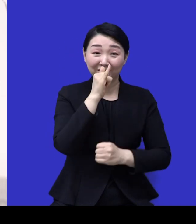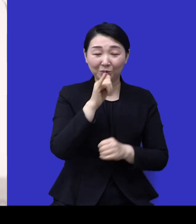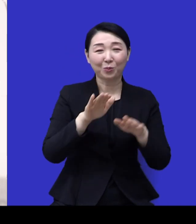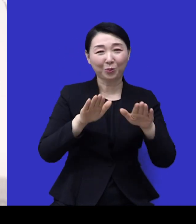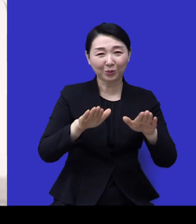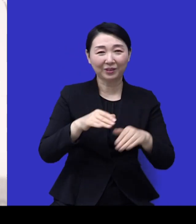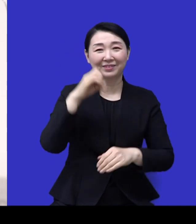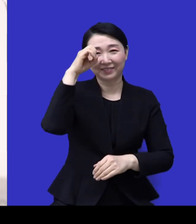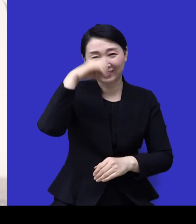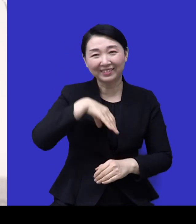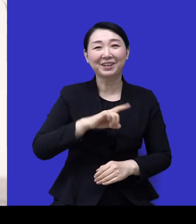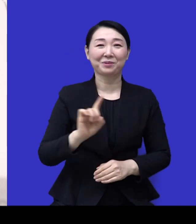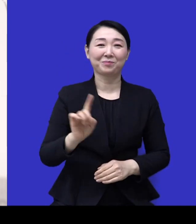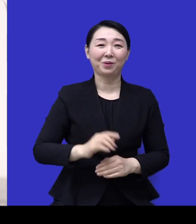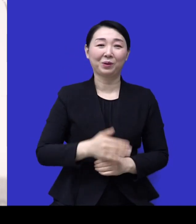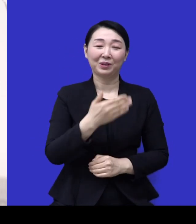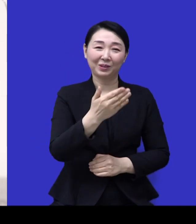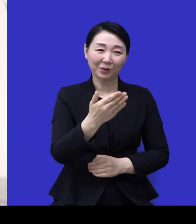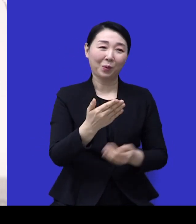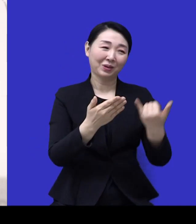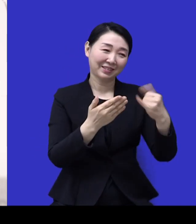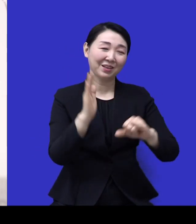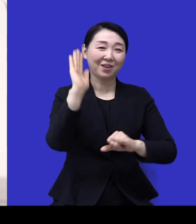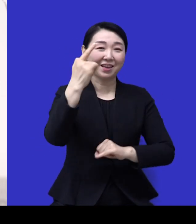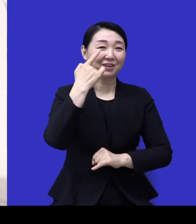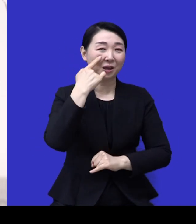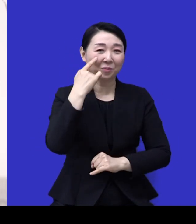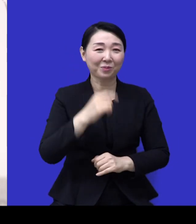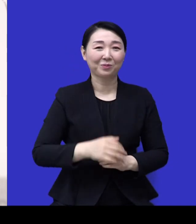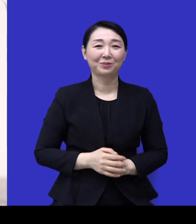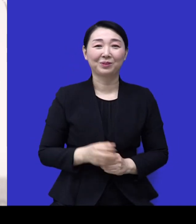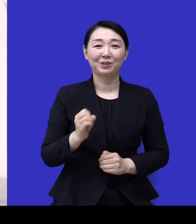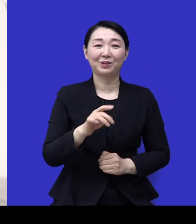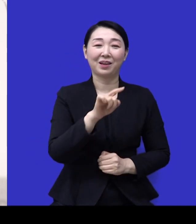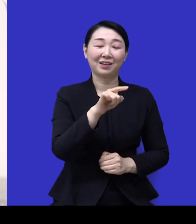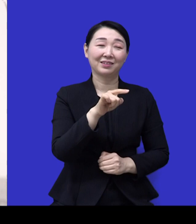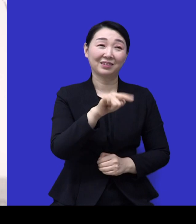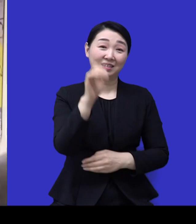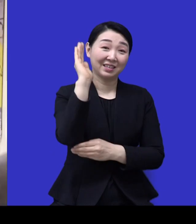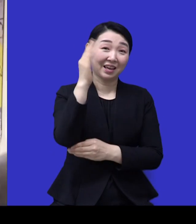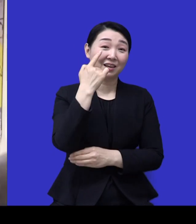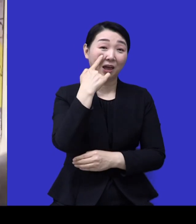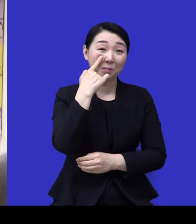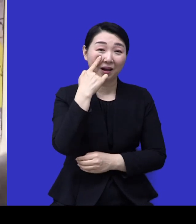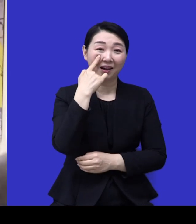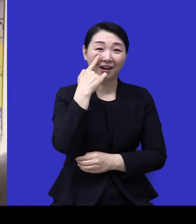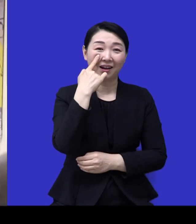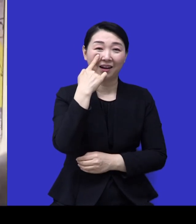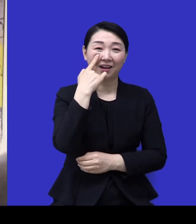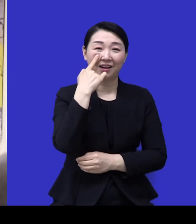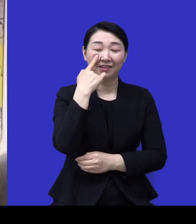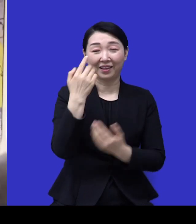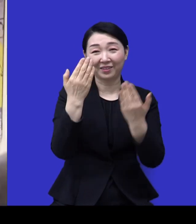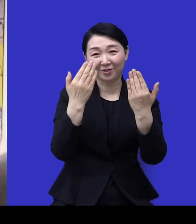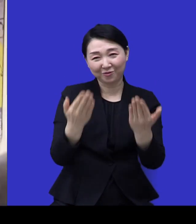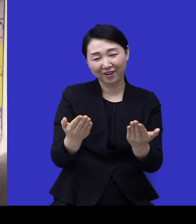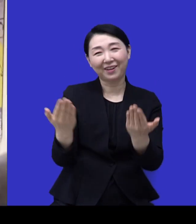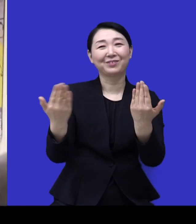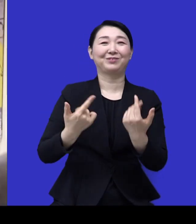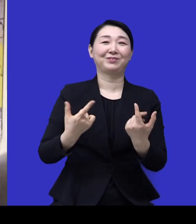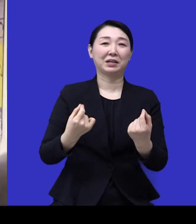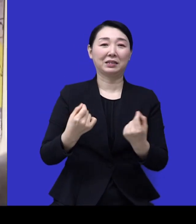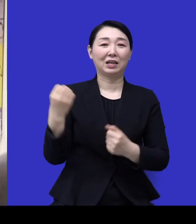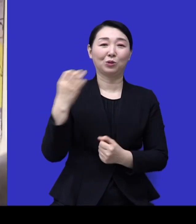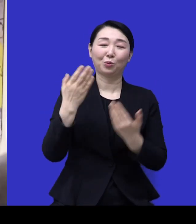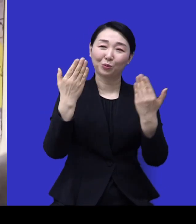오늘은 그냥 네 애들 얘기도 좀 하고 그냥 네 얘기 좀 해봐. 이렇게 그런 휴가 아니면